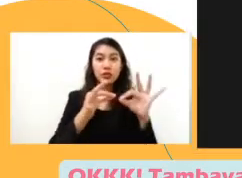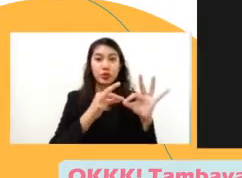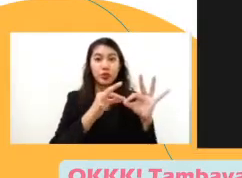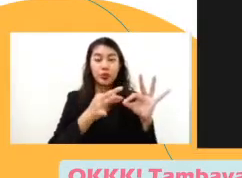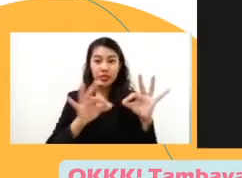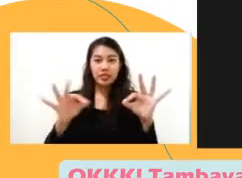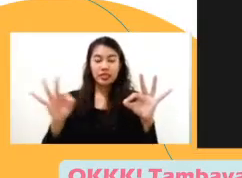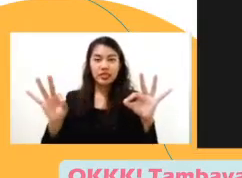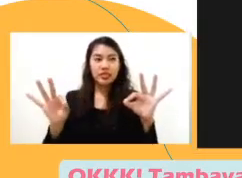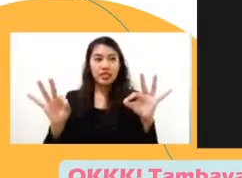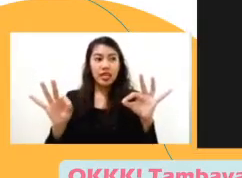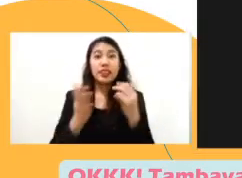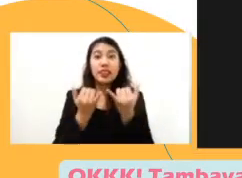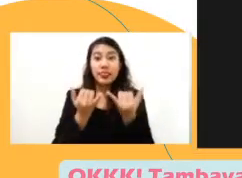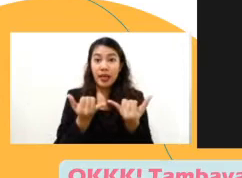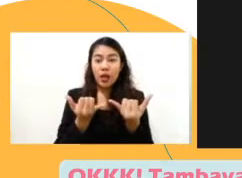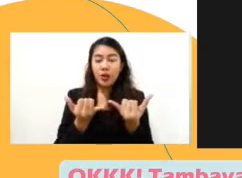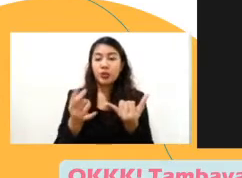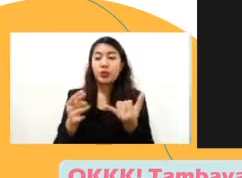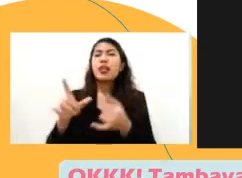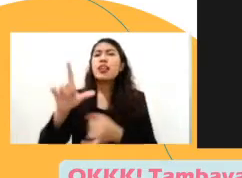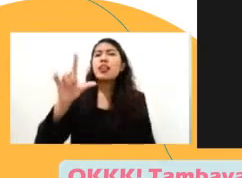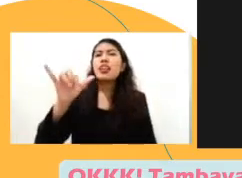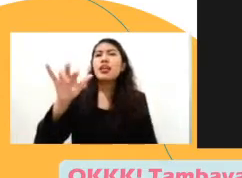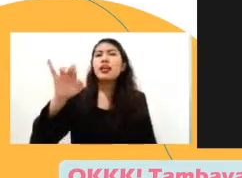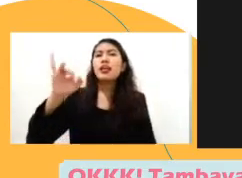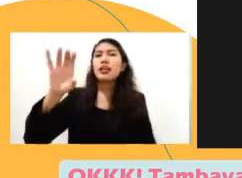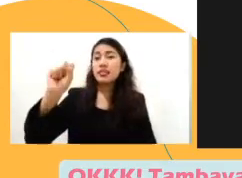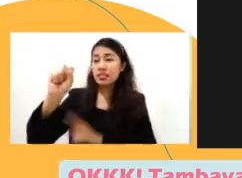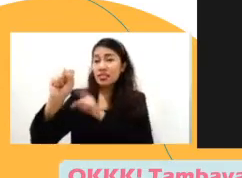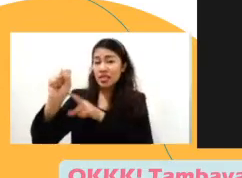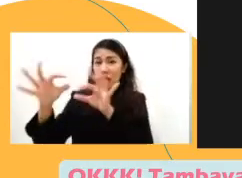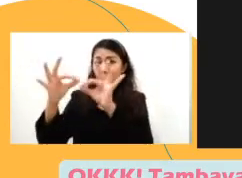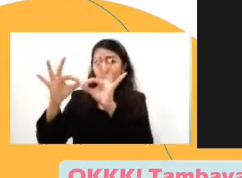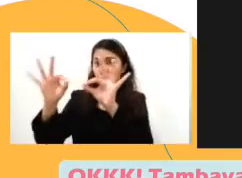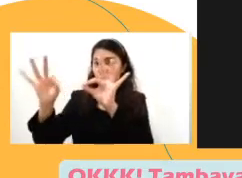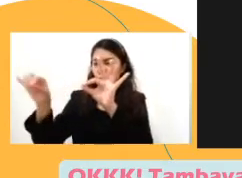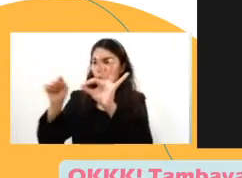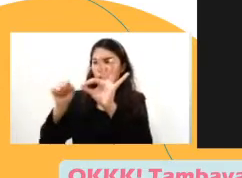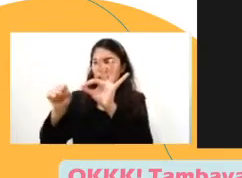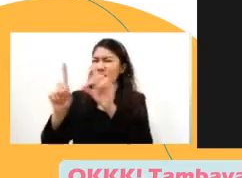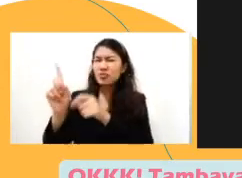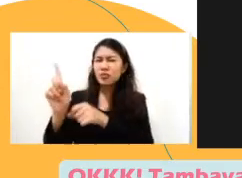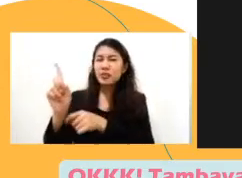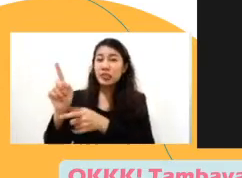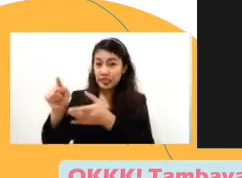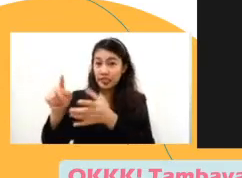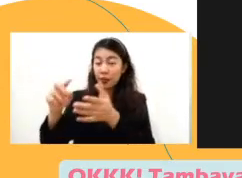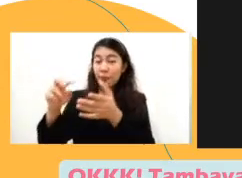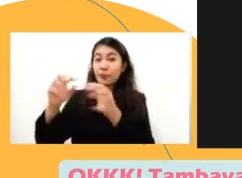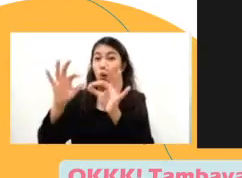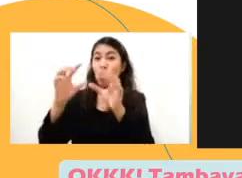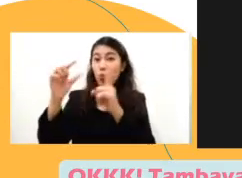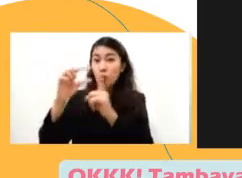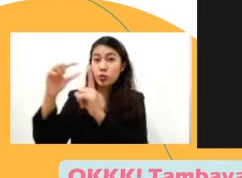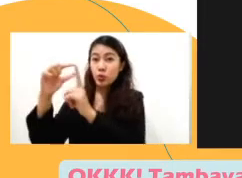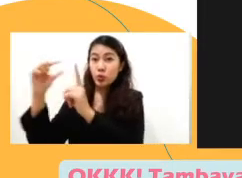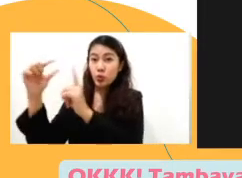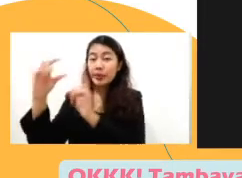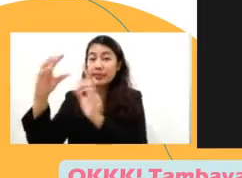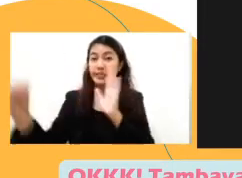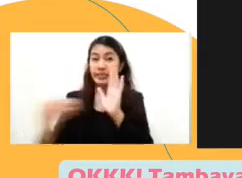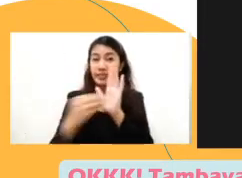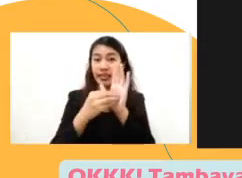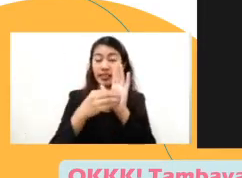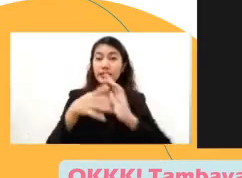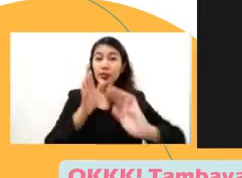ang lyrics ang salita sa isang kanta, ano bang ginagawa ng lyrics? Or anong maaaring gawin ng mga salita sa isang